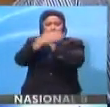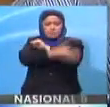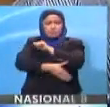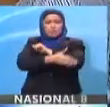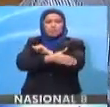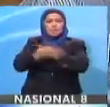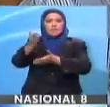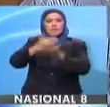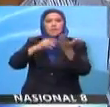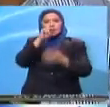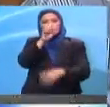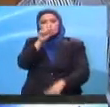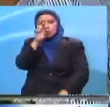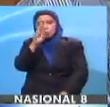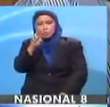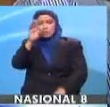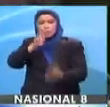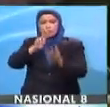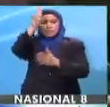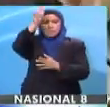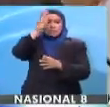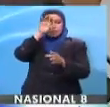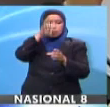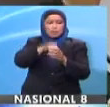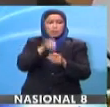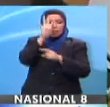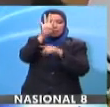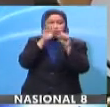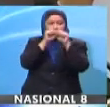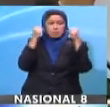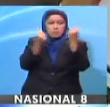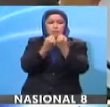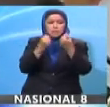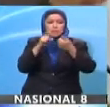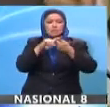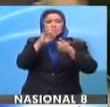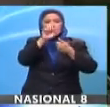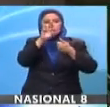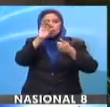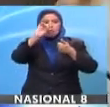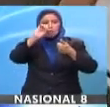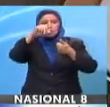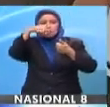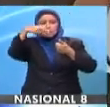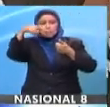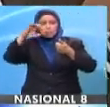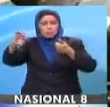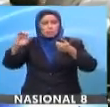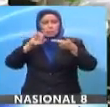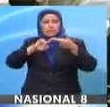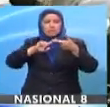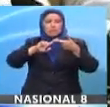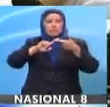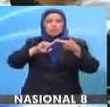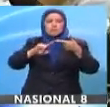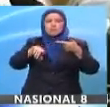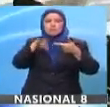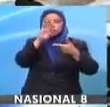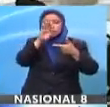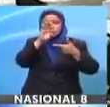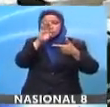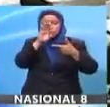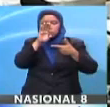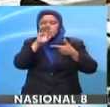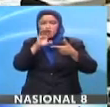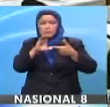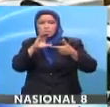Utara ia membabitkan empat Syarikat iaitu aerospace composite Malaysia Seran berhad bhic Marine technology Academy serian